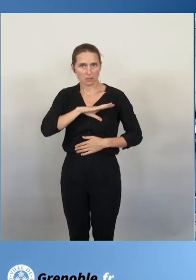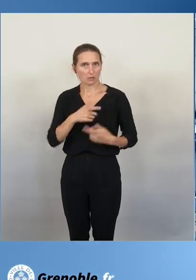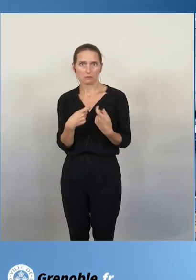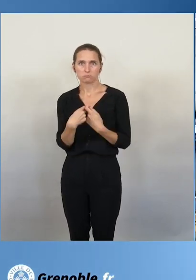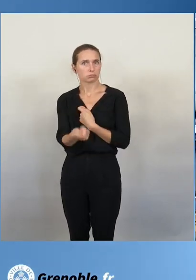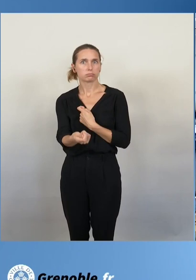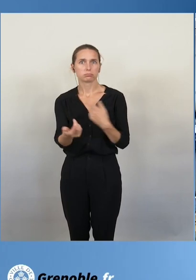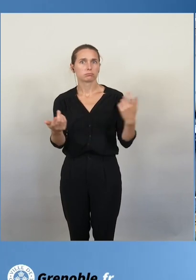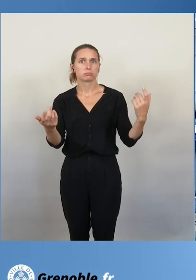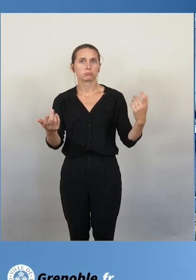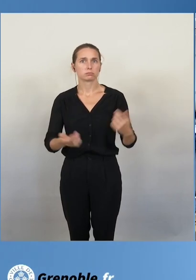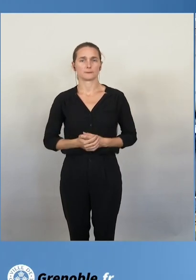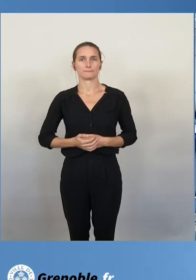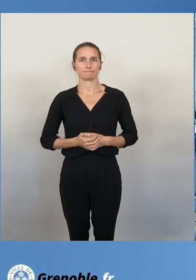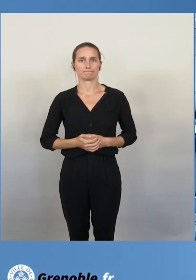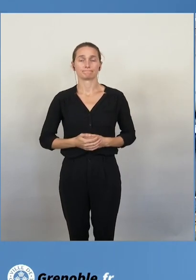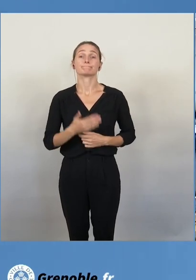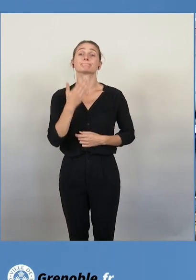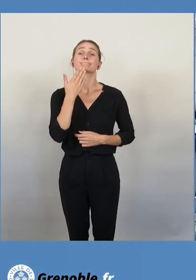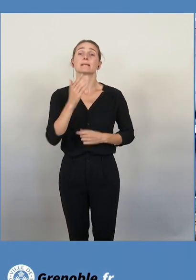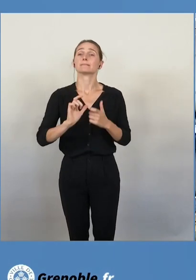élu merci monsieur